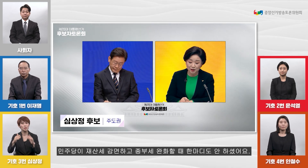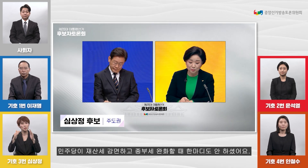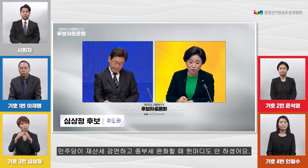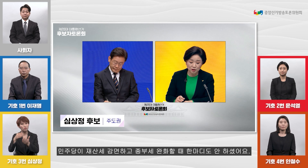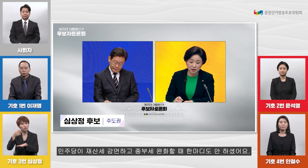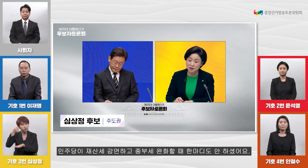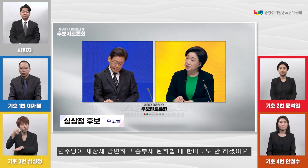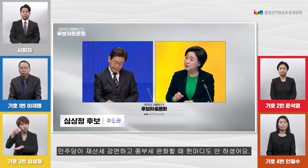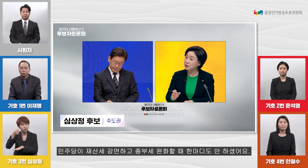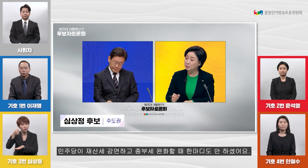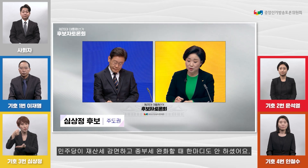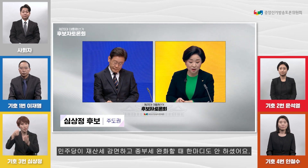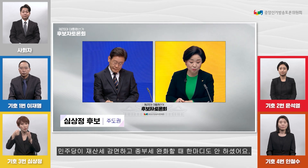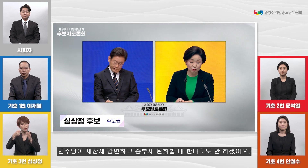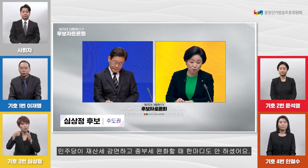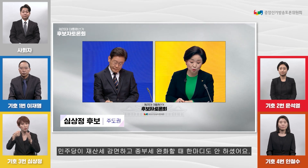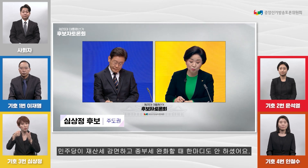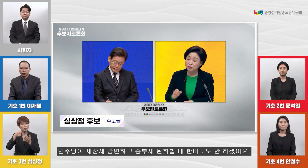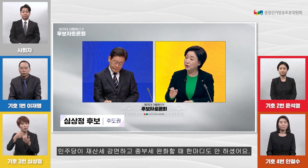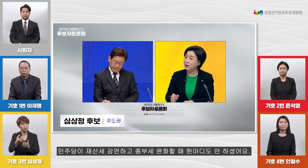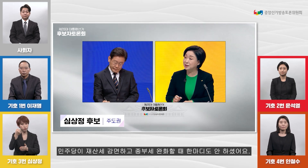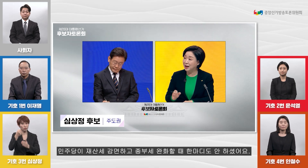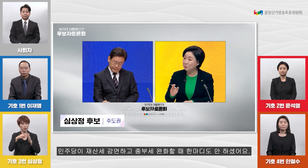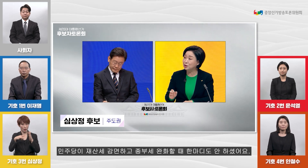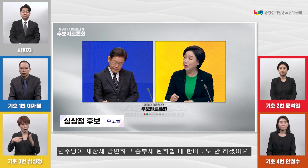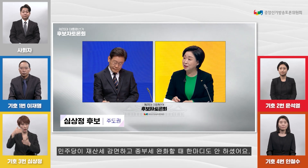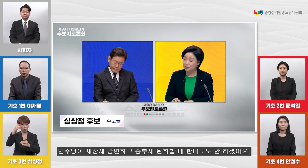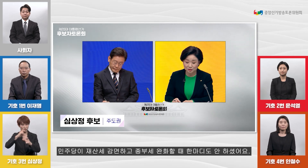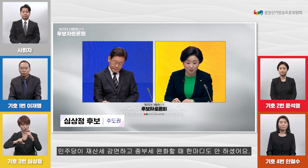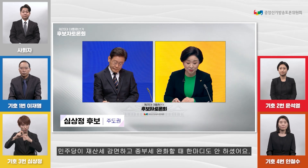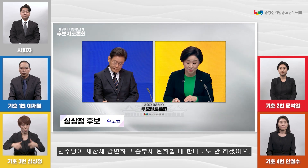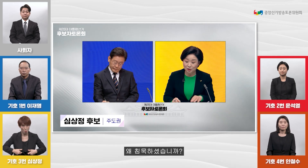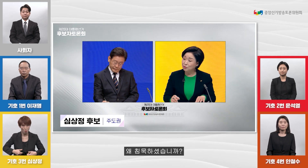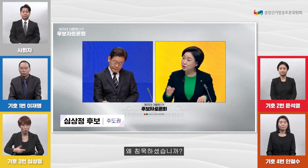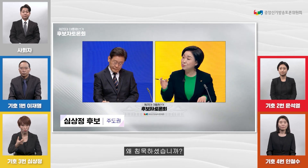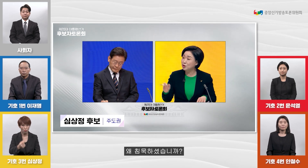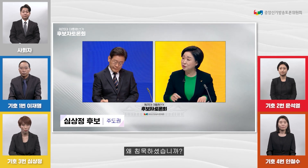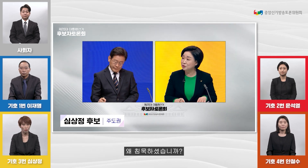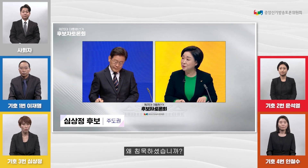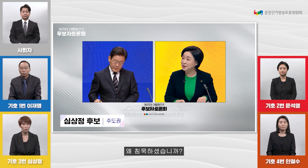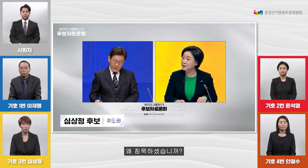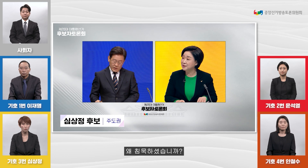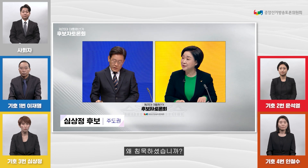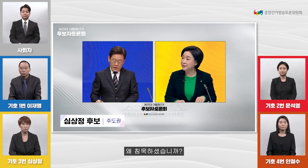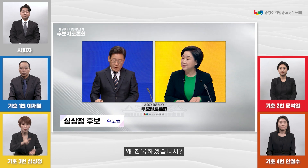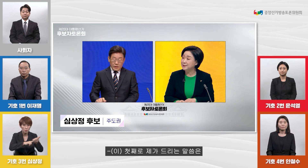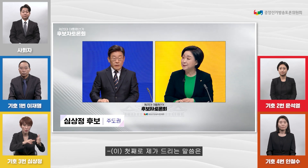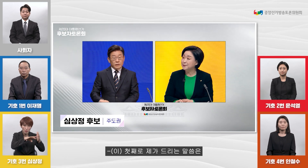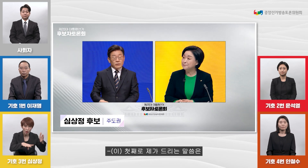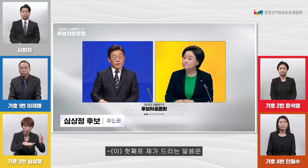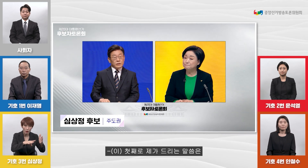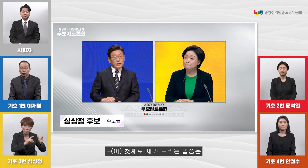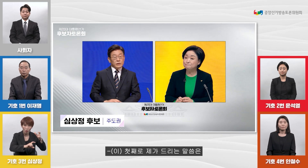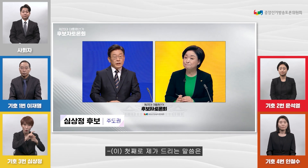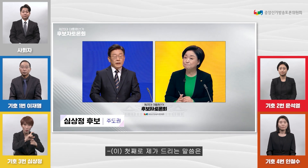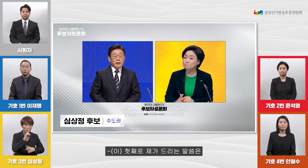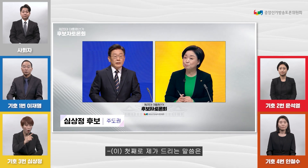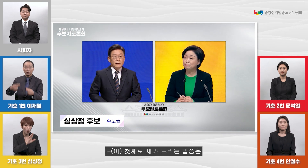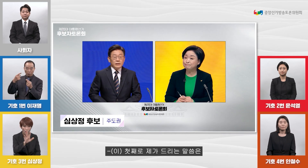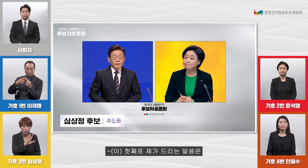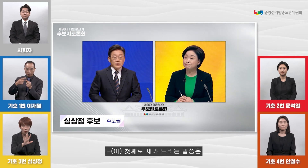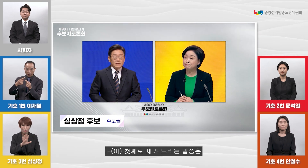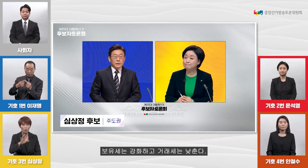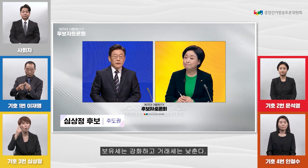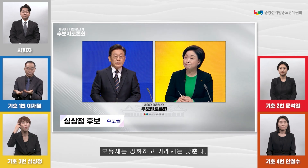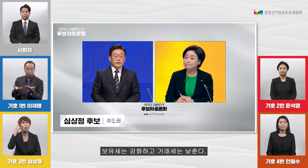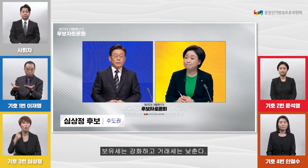하셨는데 민주당이 재산세 감면하고 또 종부세 완화할 때 한마디도 안 하셨어요. 왜 침묵하셨습니까? 첫째로 제가